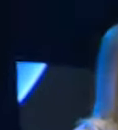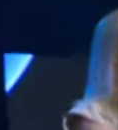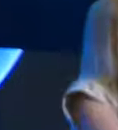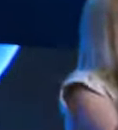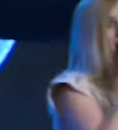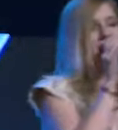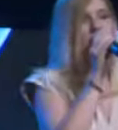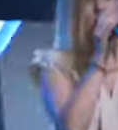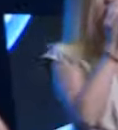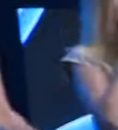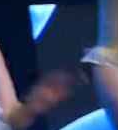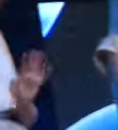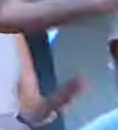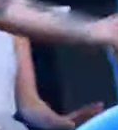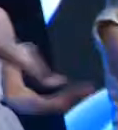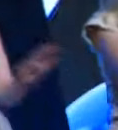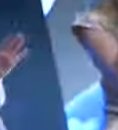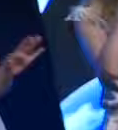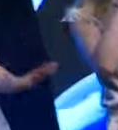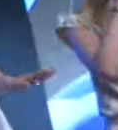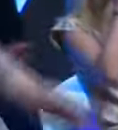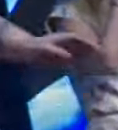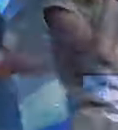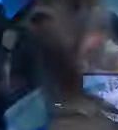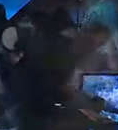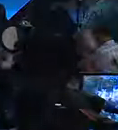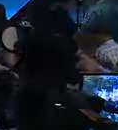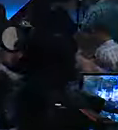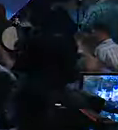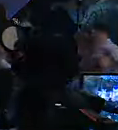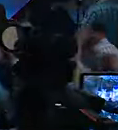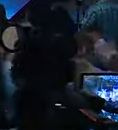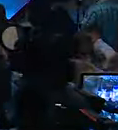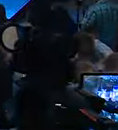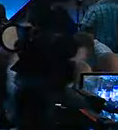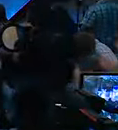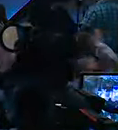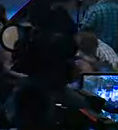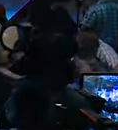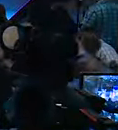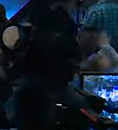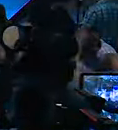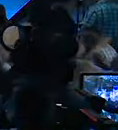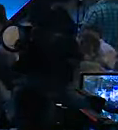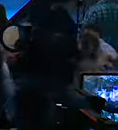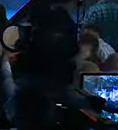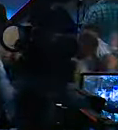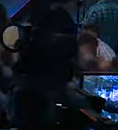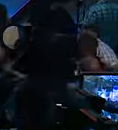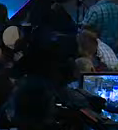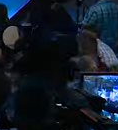Wejdźmy na dach, żeby patrzeć w oczy gwiazd. Przecież nikt nie zobaczy, jak